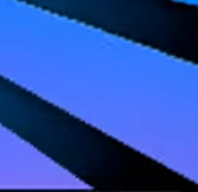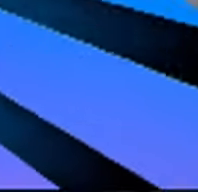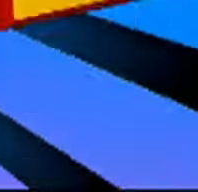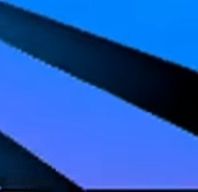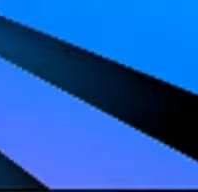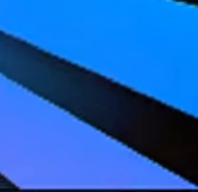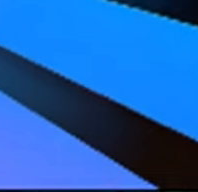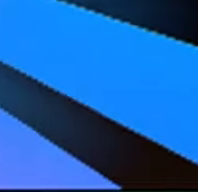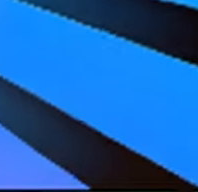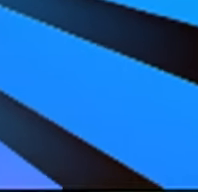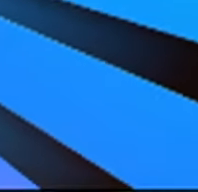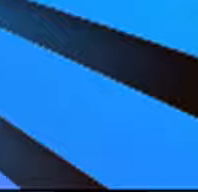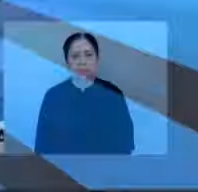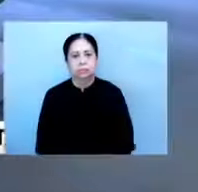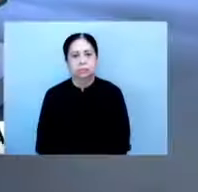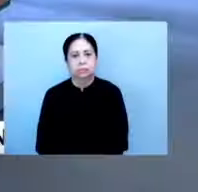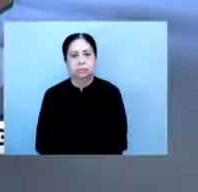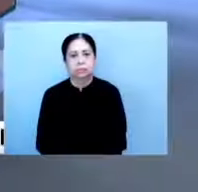kapatid